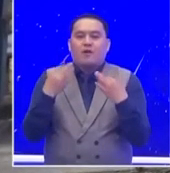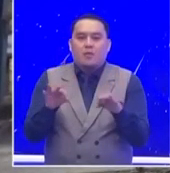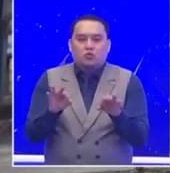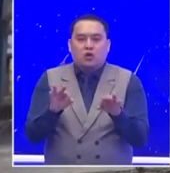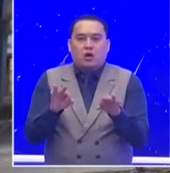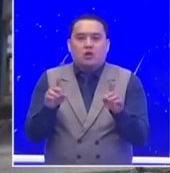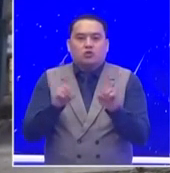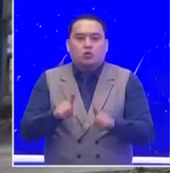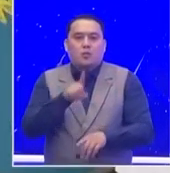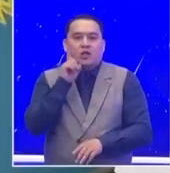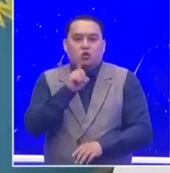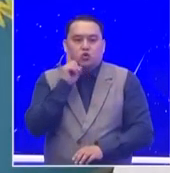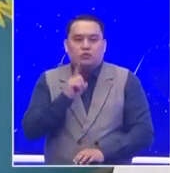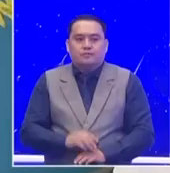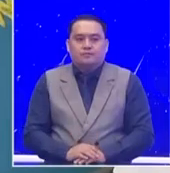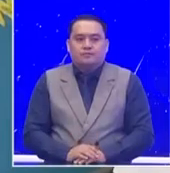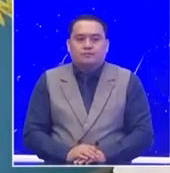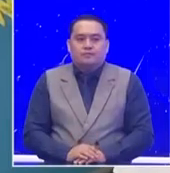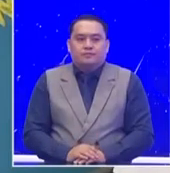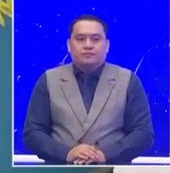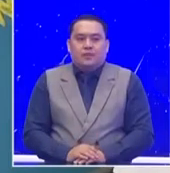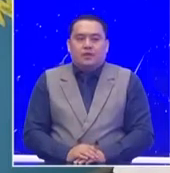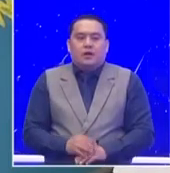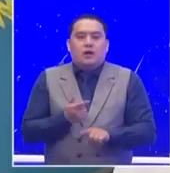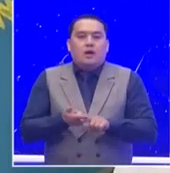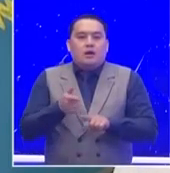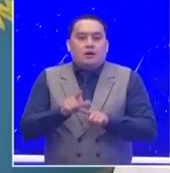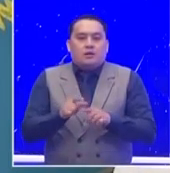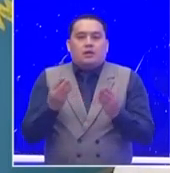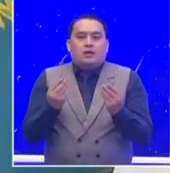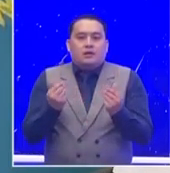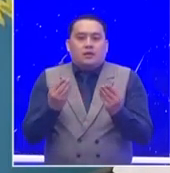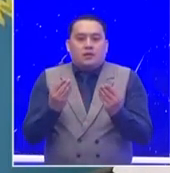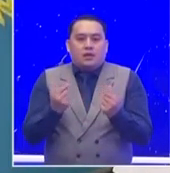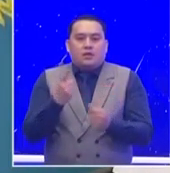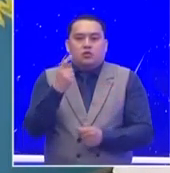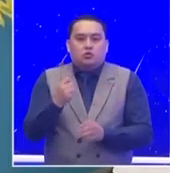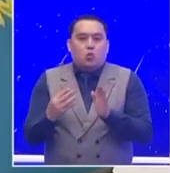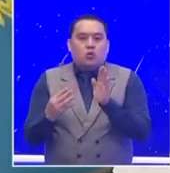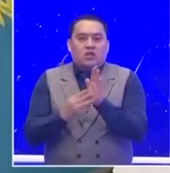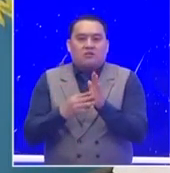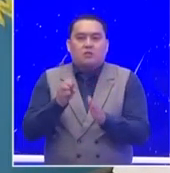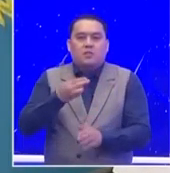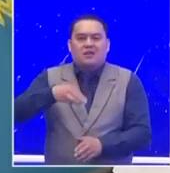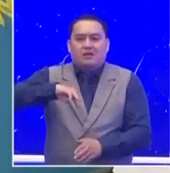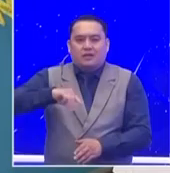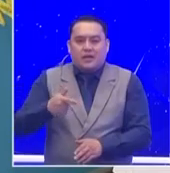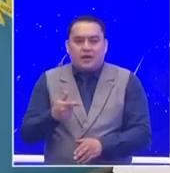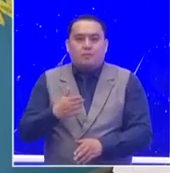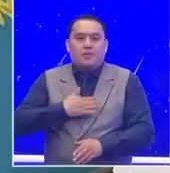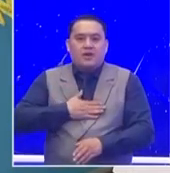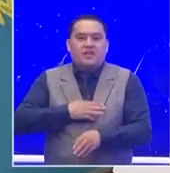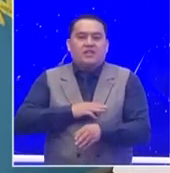и в особенности молодежь. Эти деньги, вот представьте себе, 109 с лишним миллиардов тенге мы